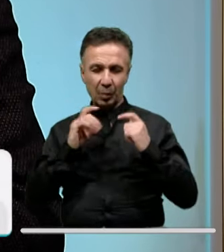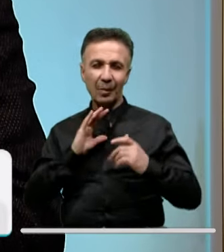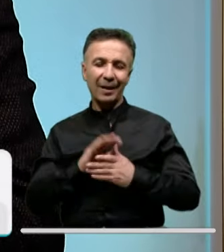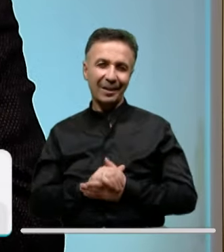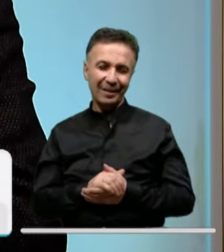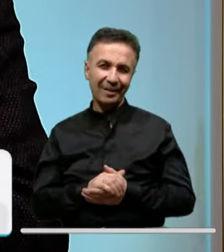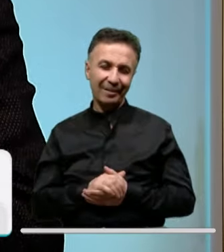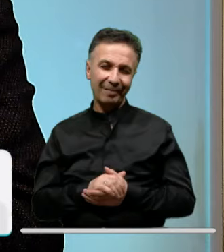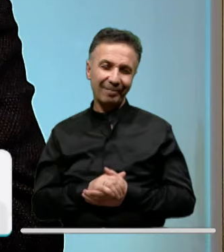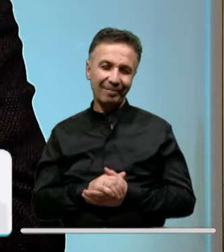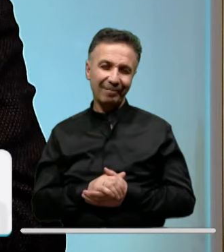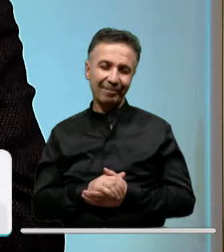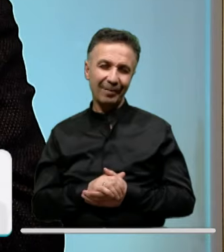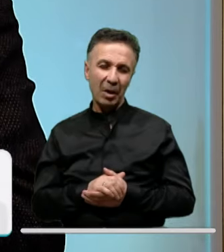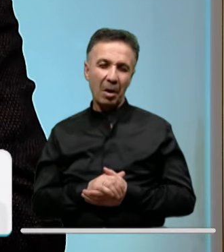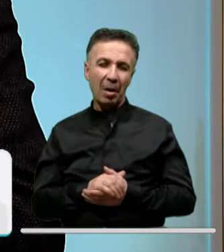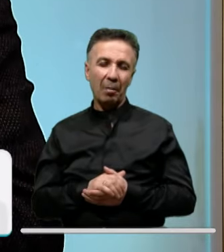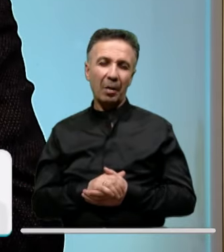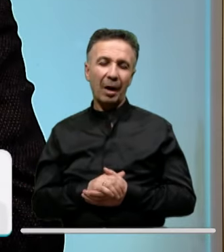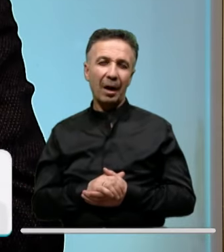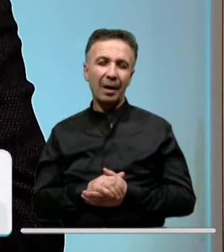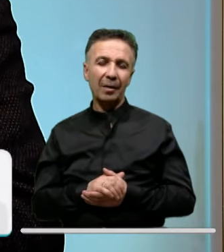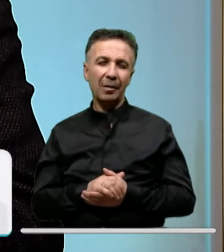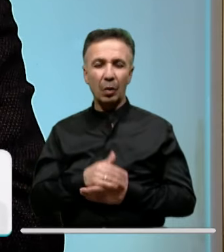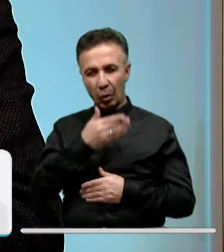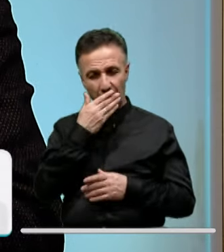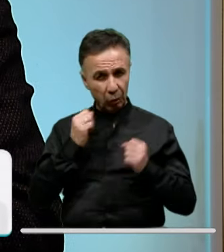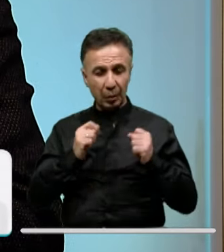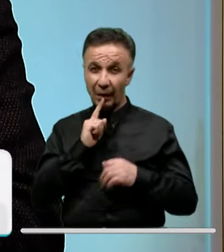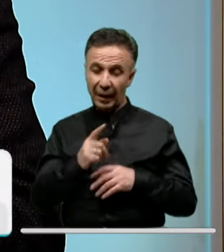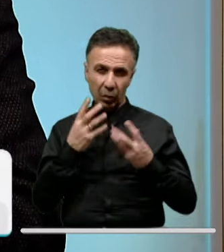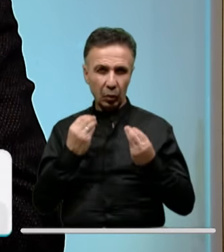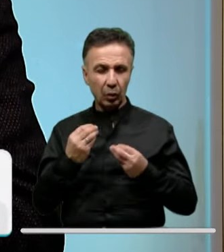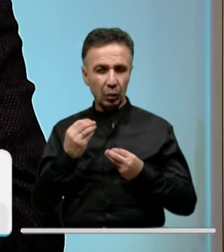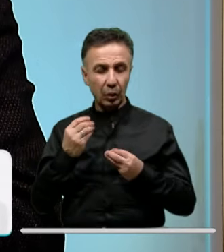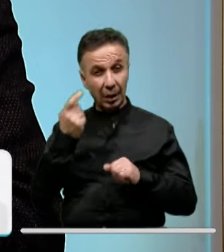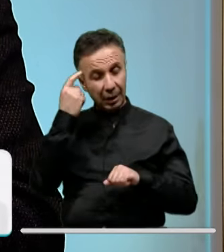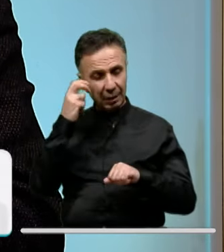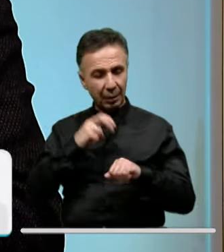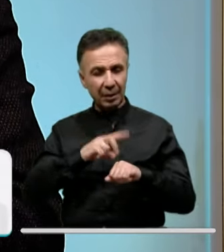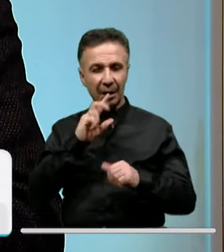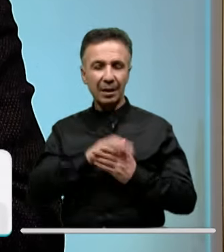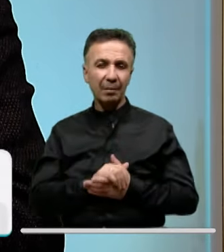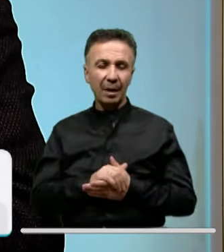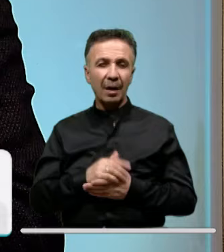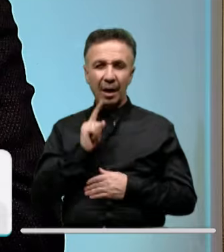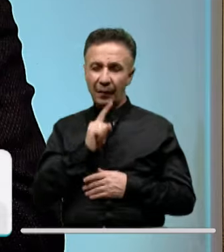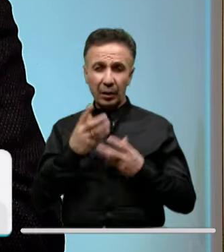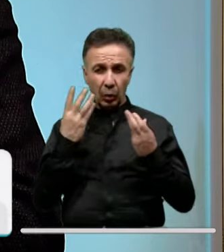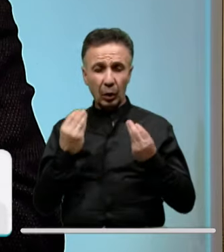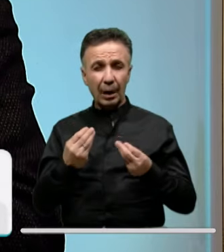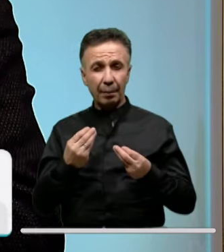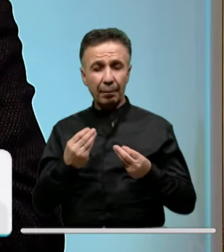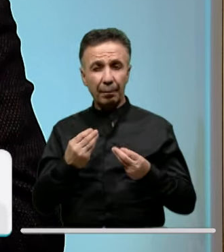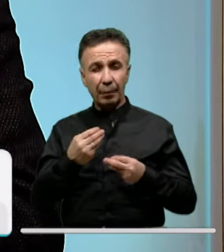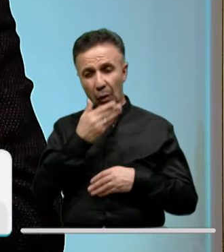sokacaktır. Yani bizim böyle keyfe keder, çünkü orucun farz olduğunu hatırlatmak istiyorum. Oruç farzsa, farz olan bir ibadeti yapmamak